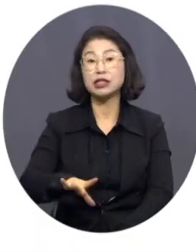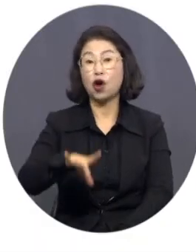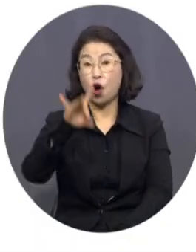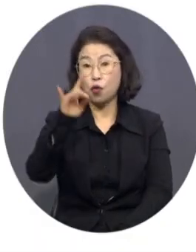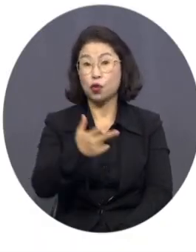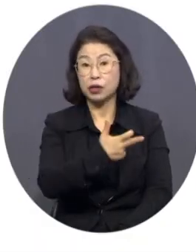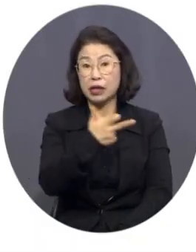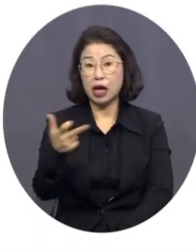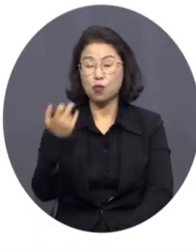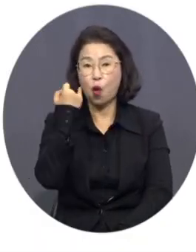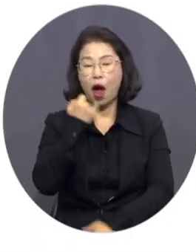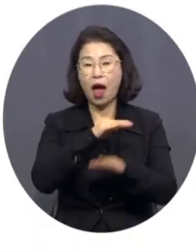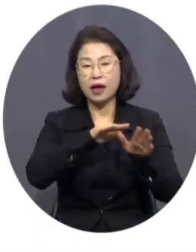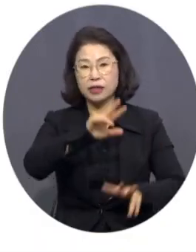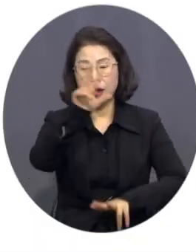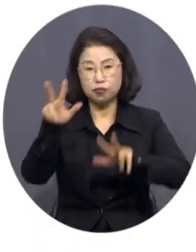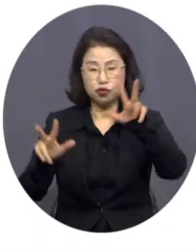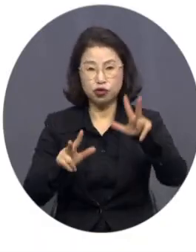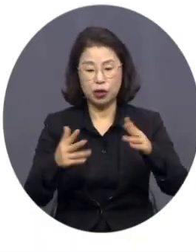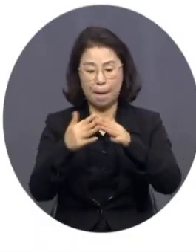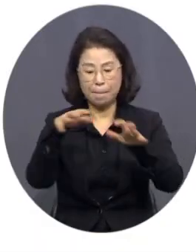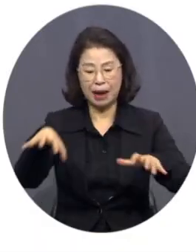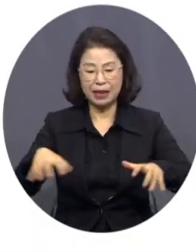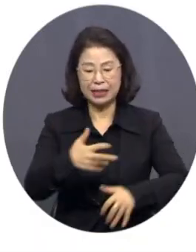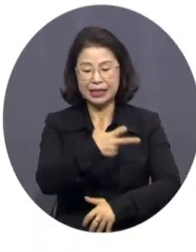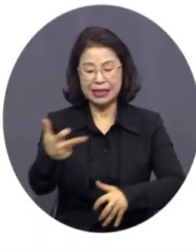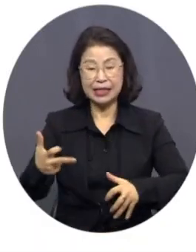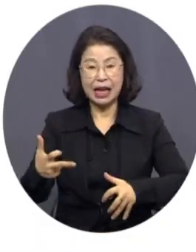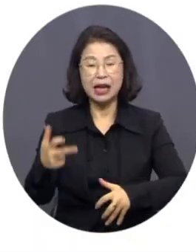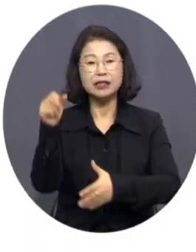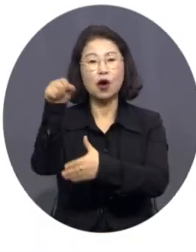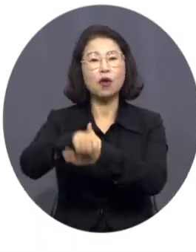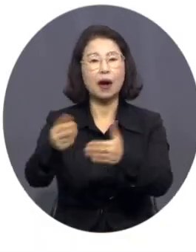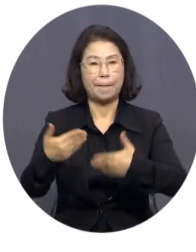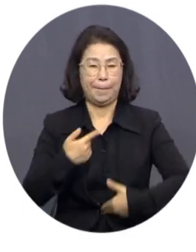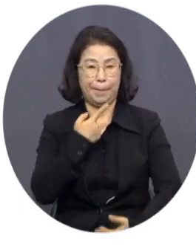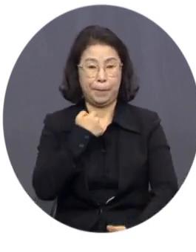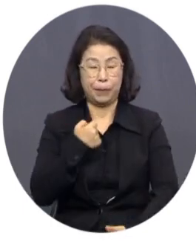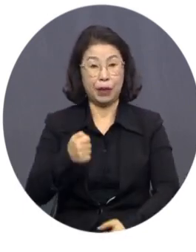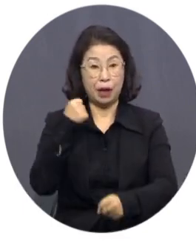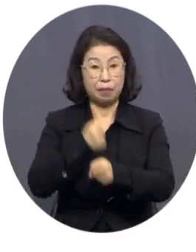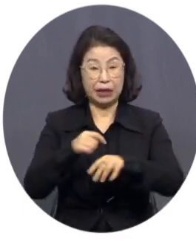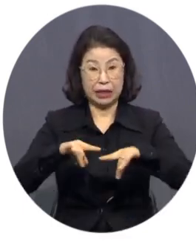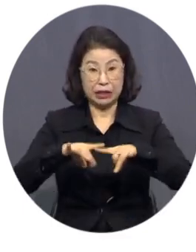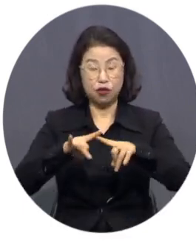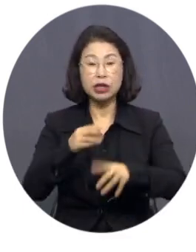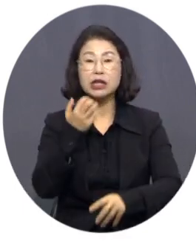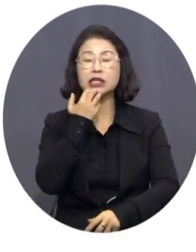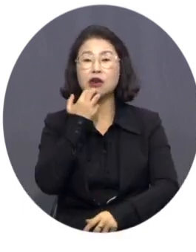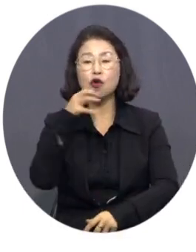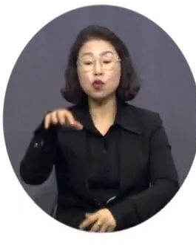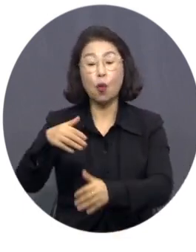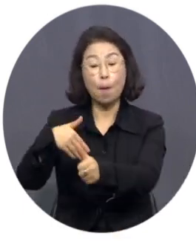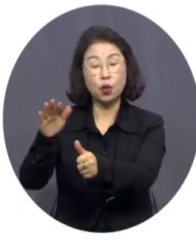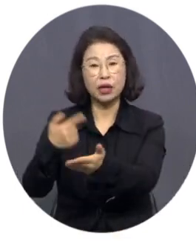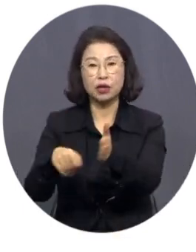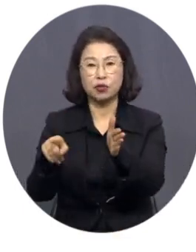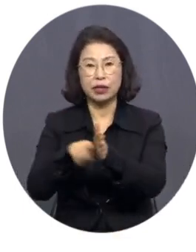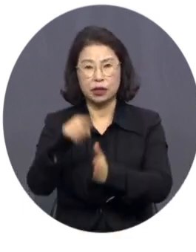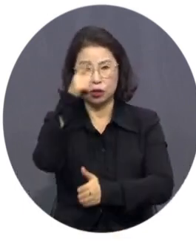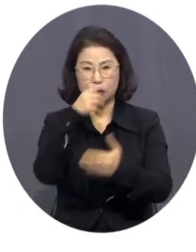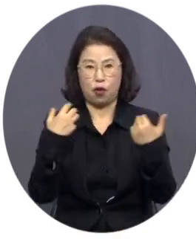대규모 해상 폭력 집적화 단지를 허가받았습니다 생산한 전기를 수도권으로 보내기 위해